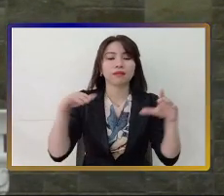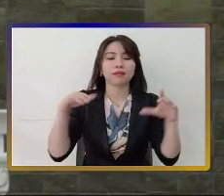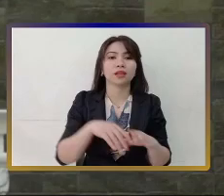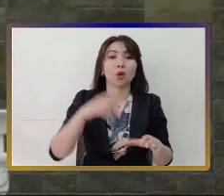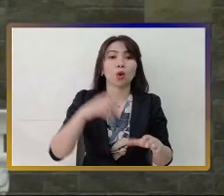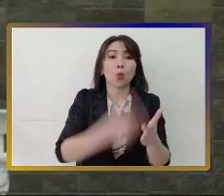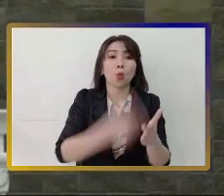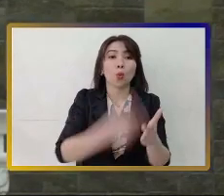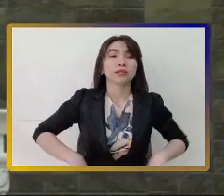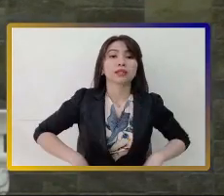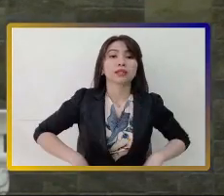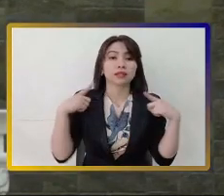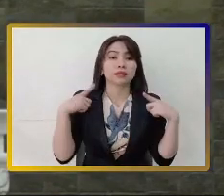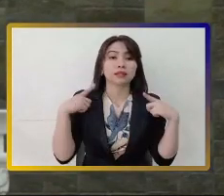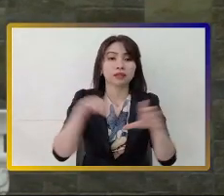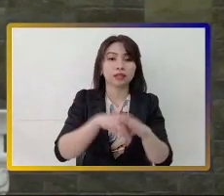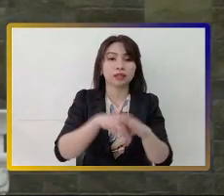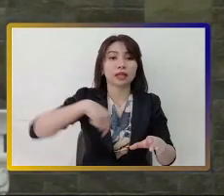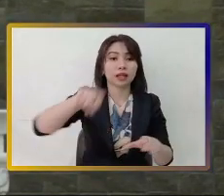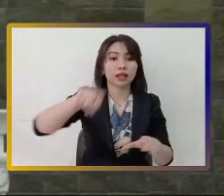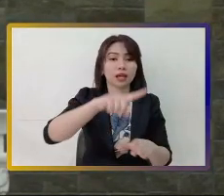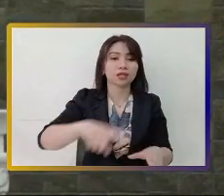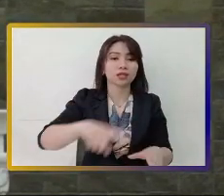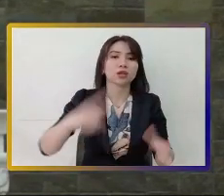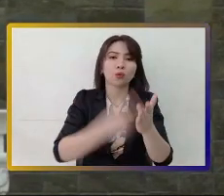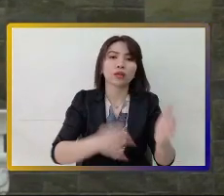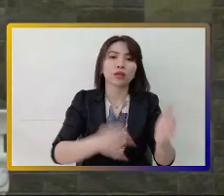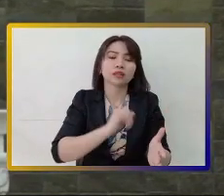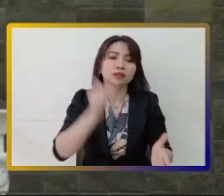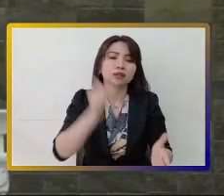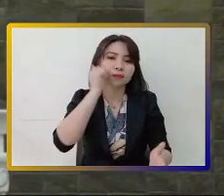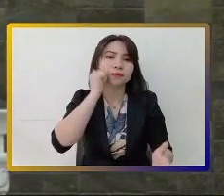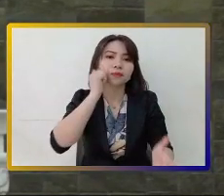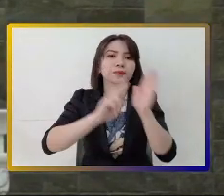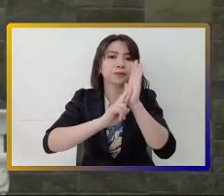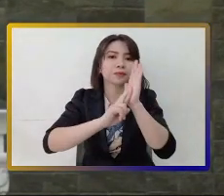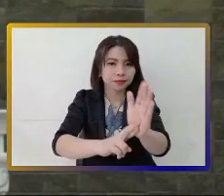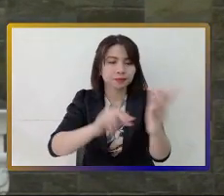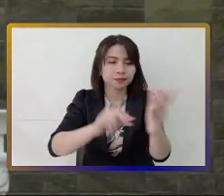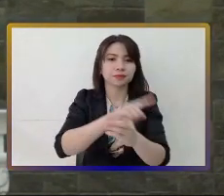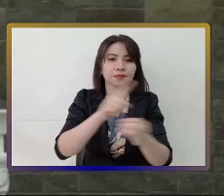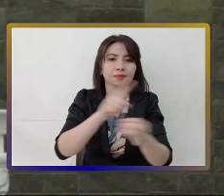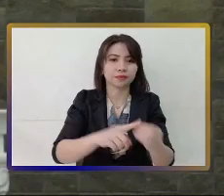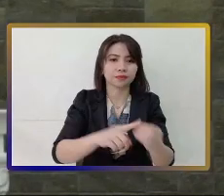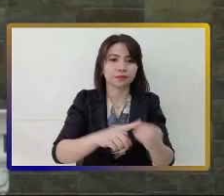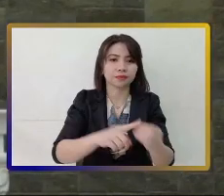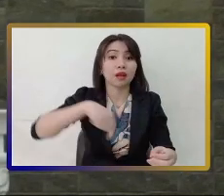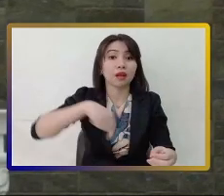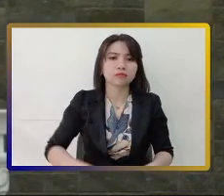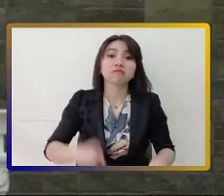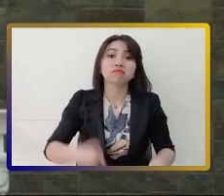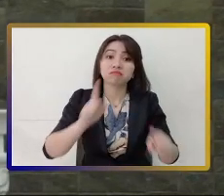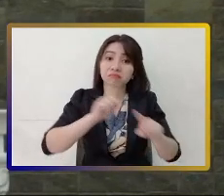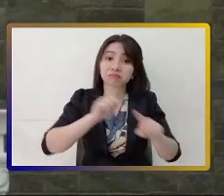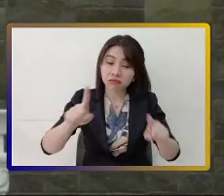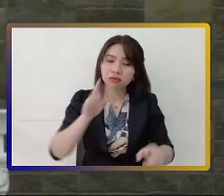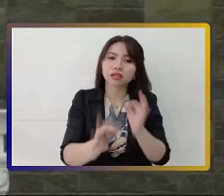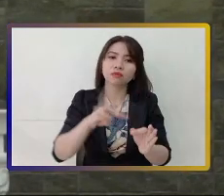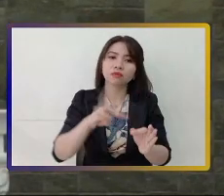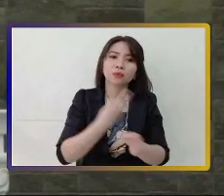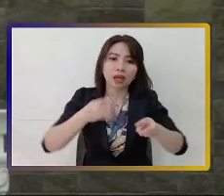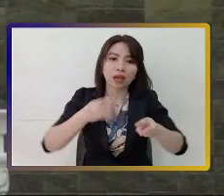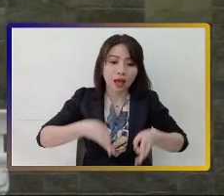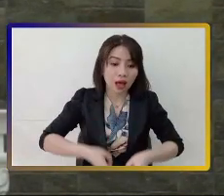But Holy Spirit infestation, pagka ang Holy Spirit naman ay pinaintulutan nating manahan dyan, meron di po yung